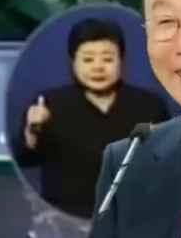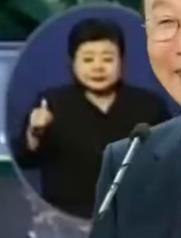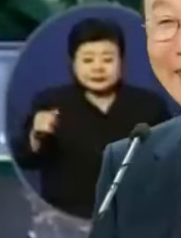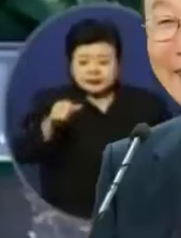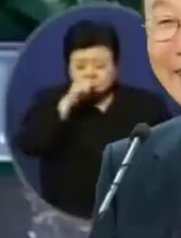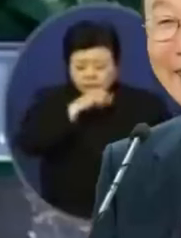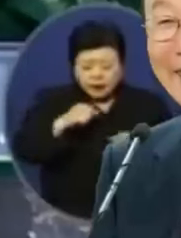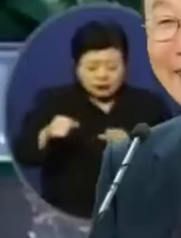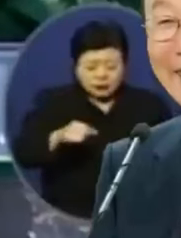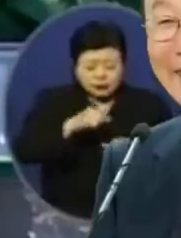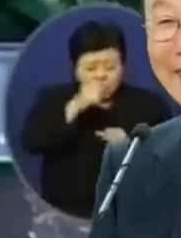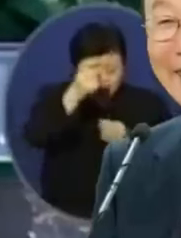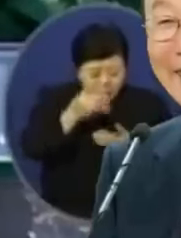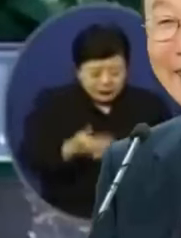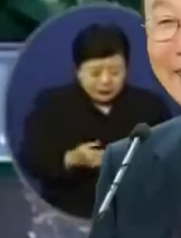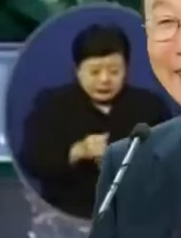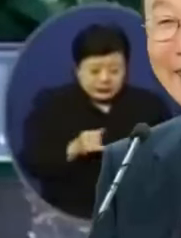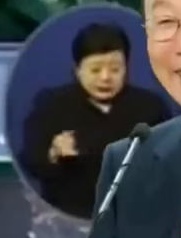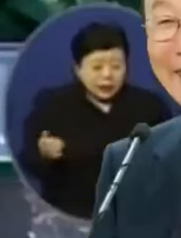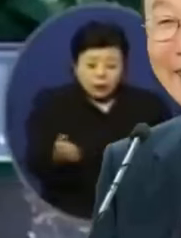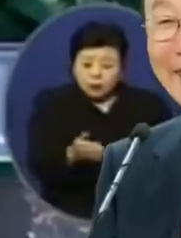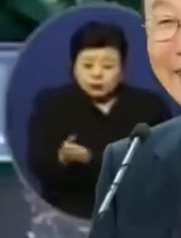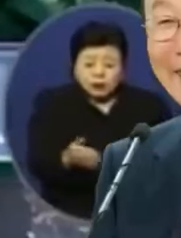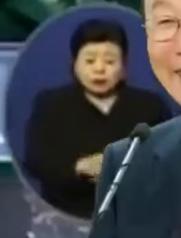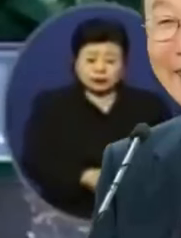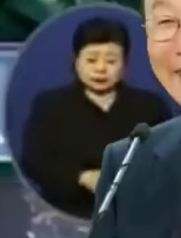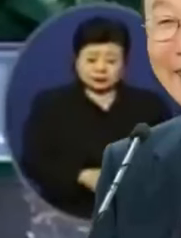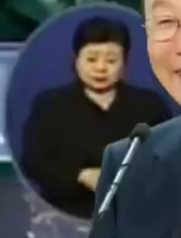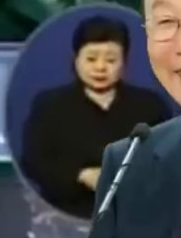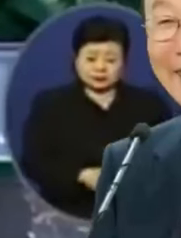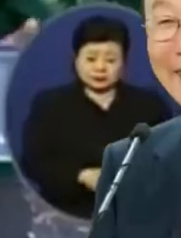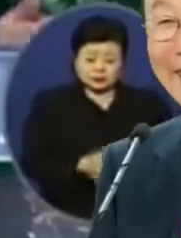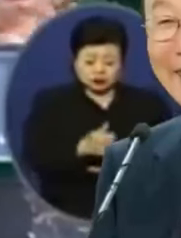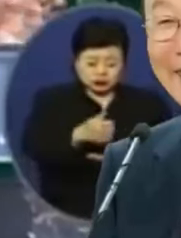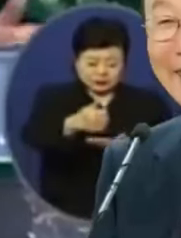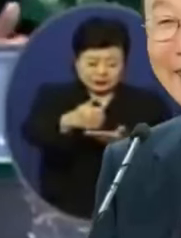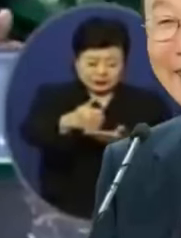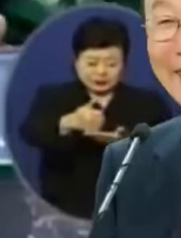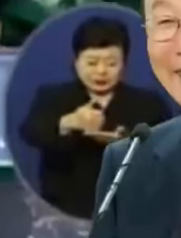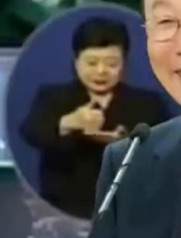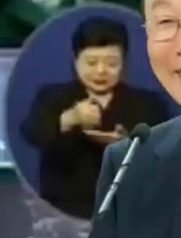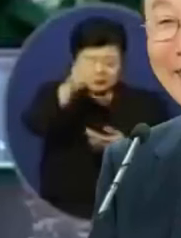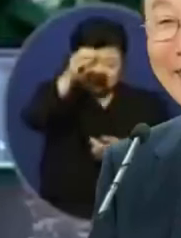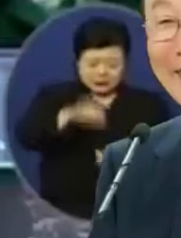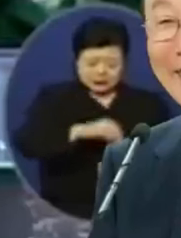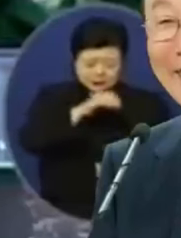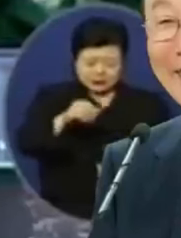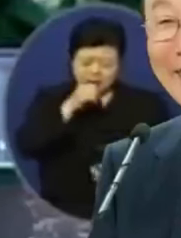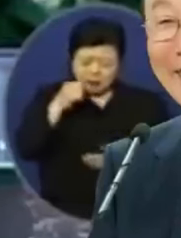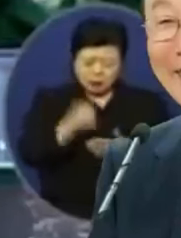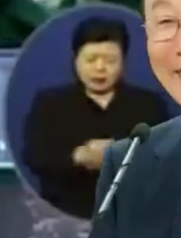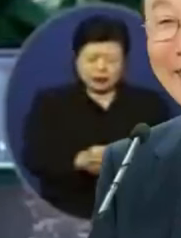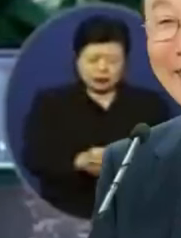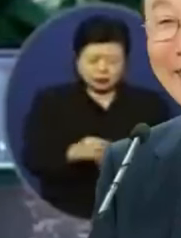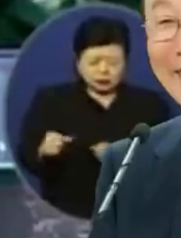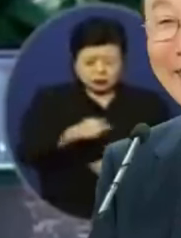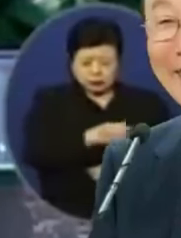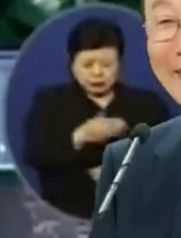선행을 통해서 구원받을 수가 없습니다. 그러나 주님이 오늘 십자가에 못 박여 몸짓고 피